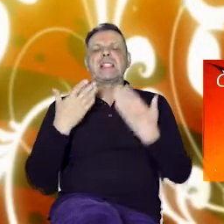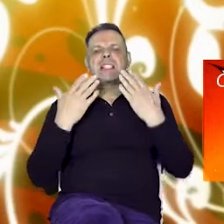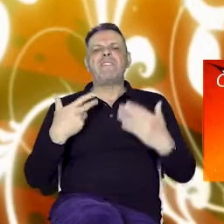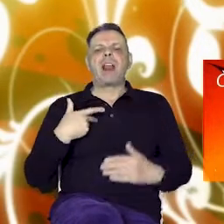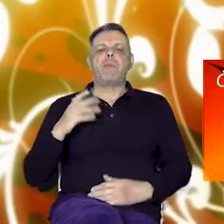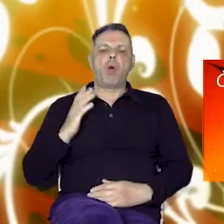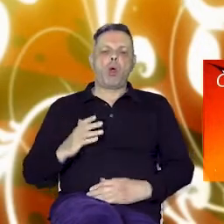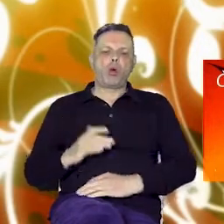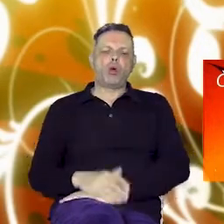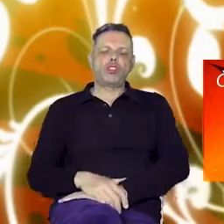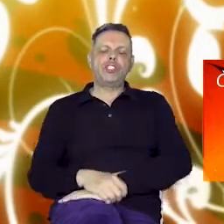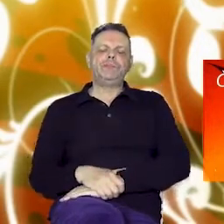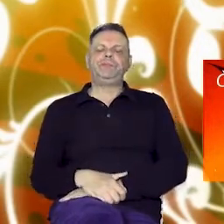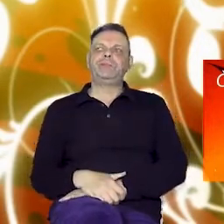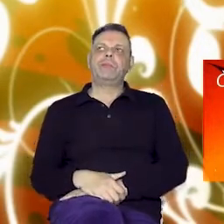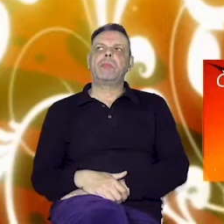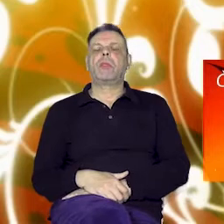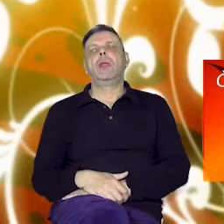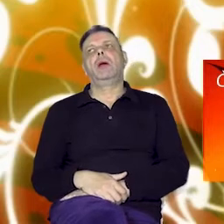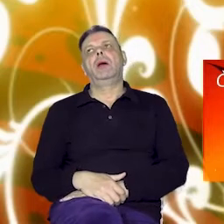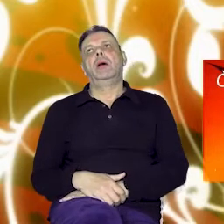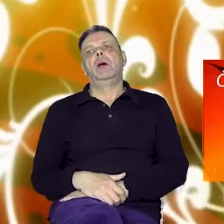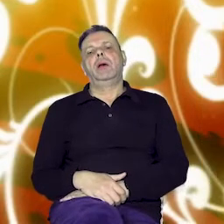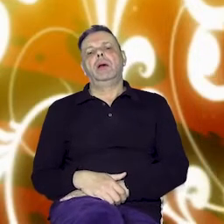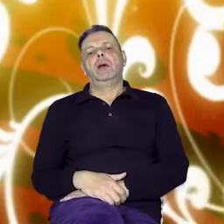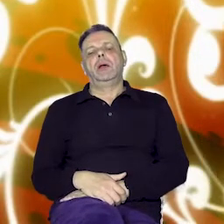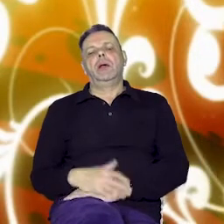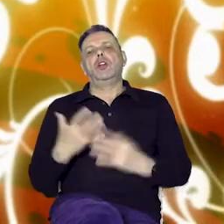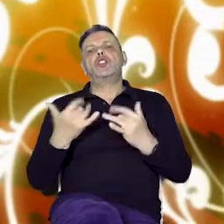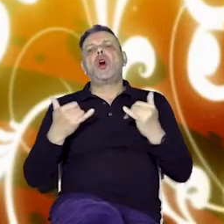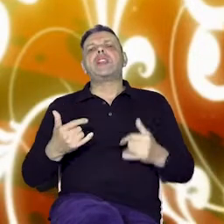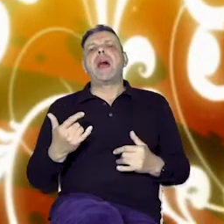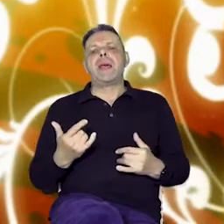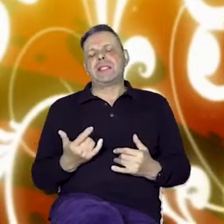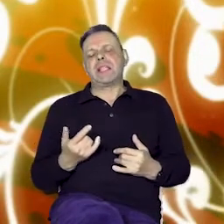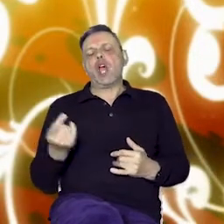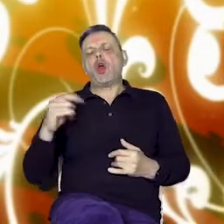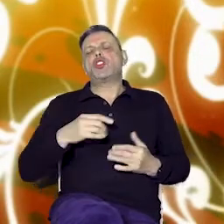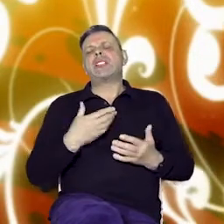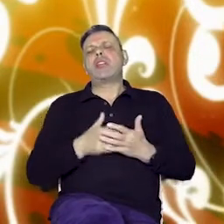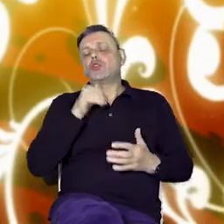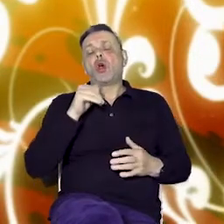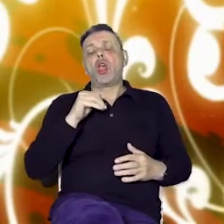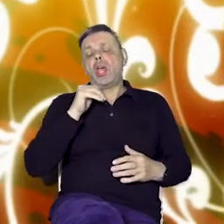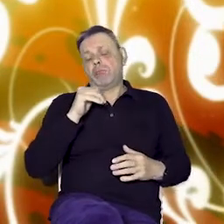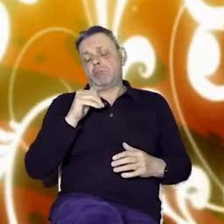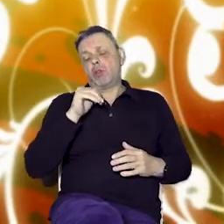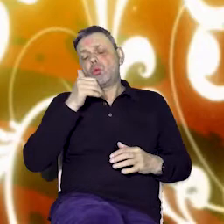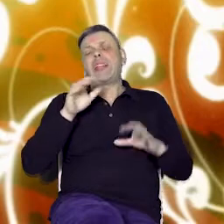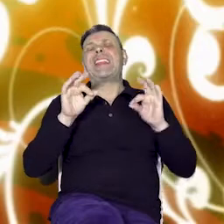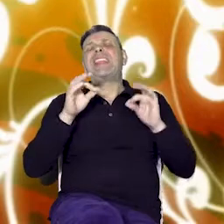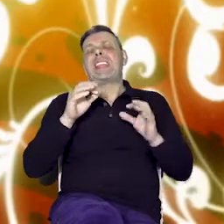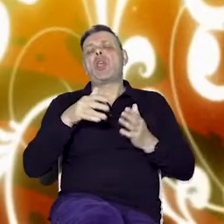poslije ću vam sve drugo govoriti skupa s njom, što je danas došla, jer je sutra 10. ožujak, svjetski dan